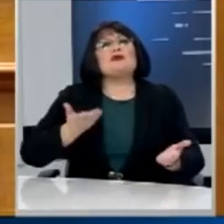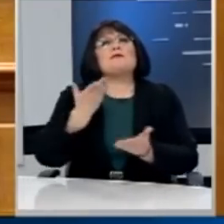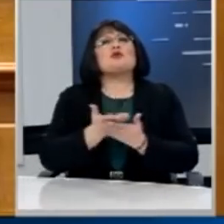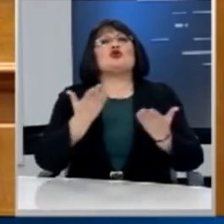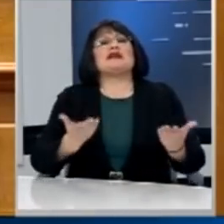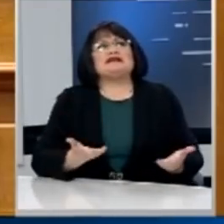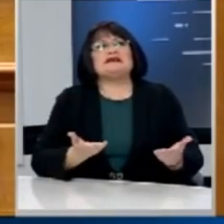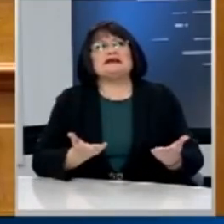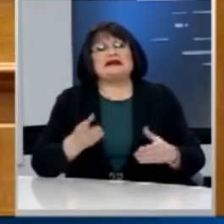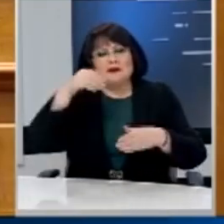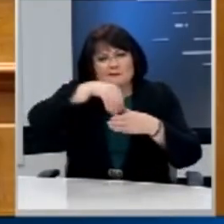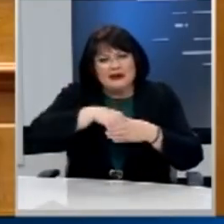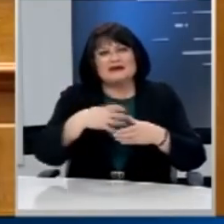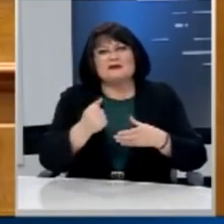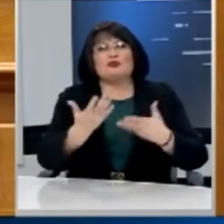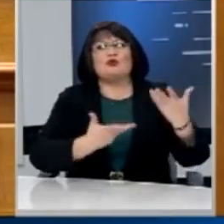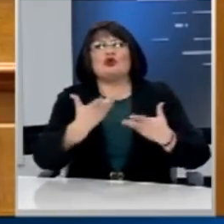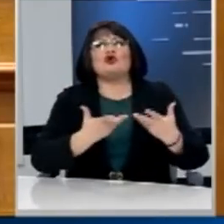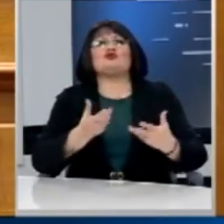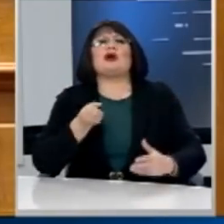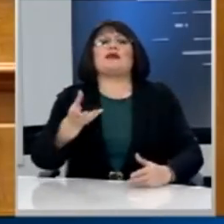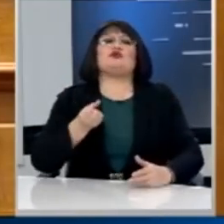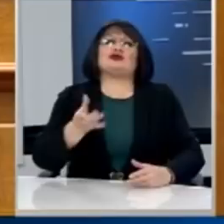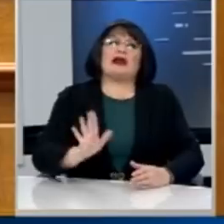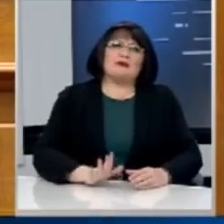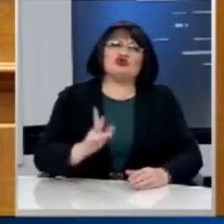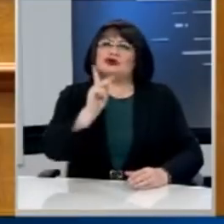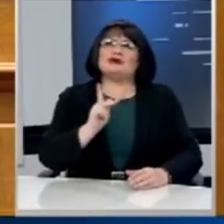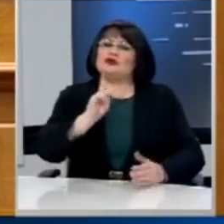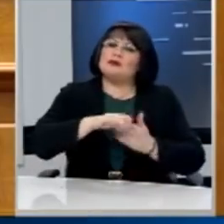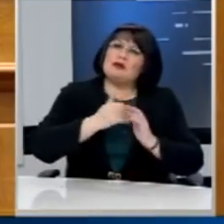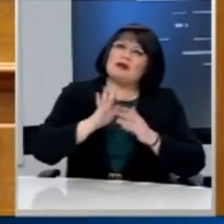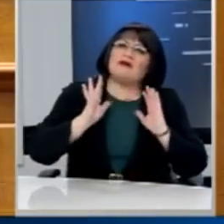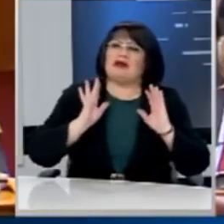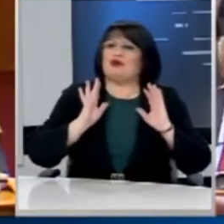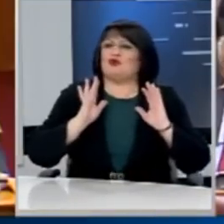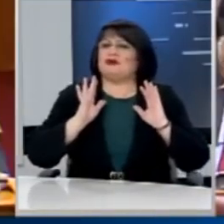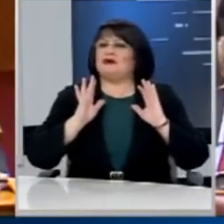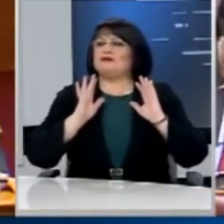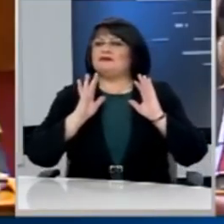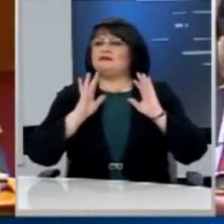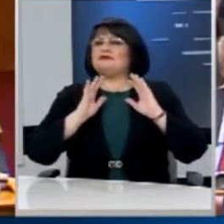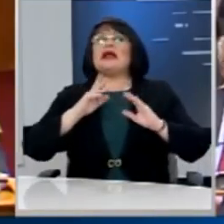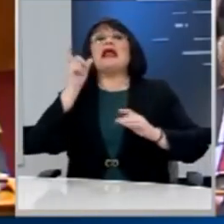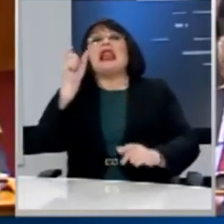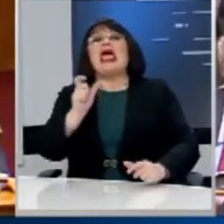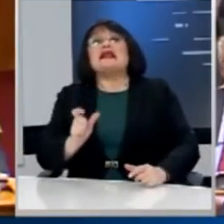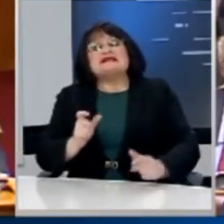που κρύβεται πίσω από τους αριθμούς του προϋπολογισμού, για το κοινωνικό ενδιαφέρον που επενδύουν οι λέξεις